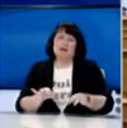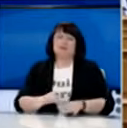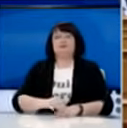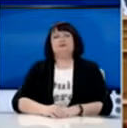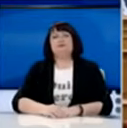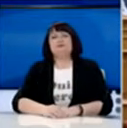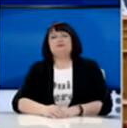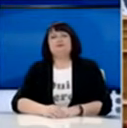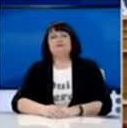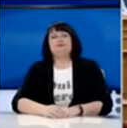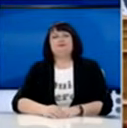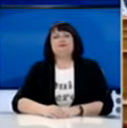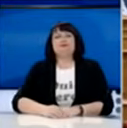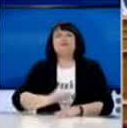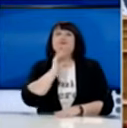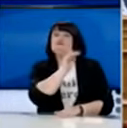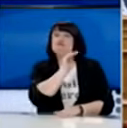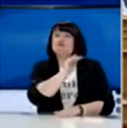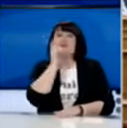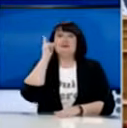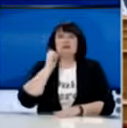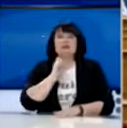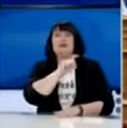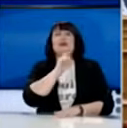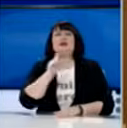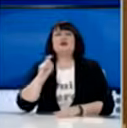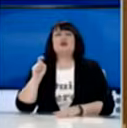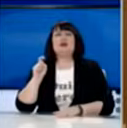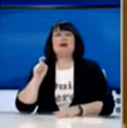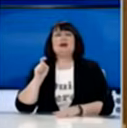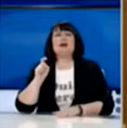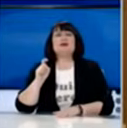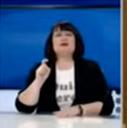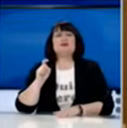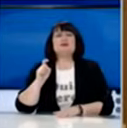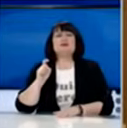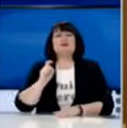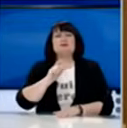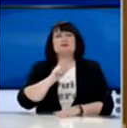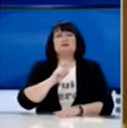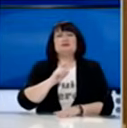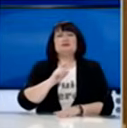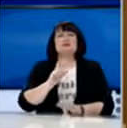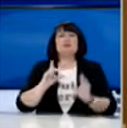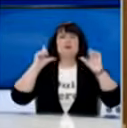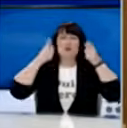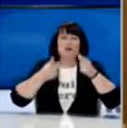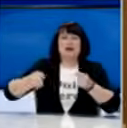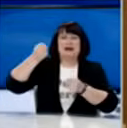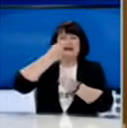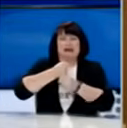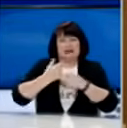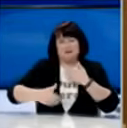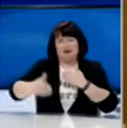Ξέρετε πόσα εκατομμύρια στρέμματα έχουν καεί σε ολόκληρη τη μεταπολίτευση.